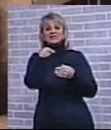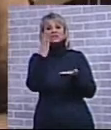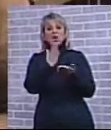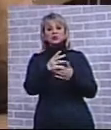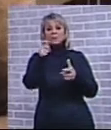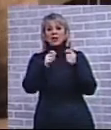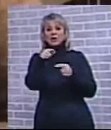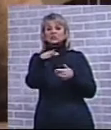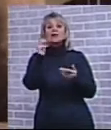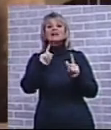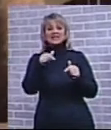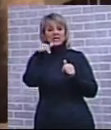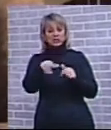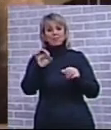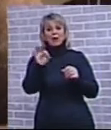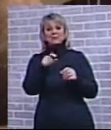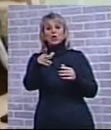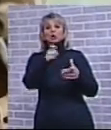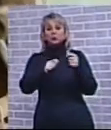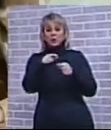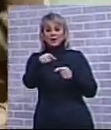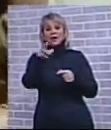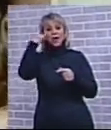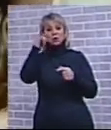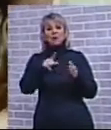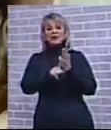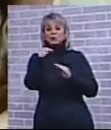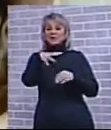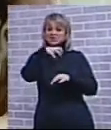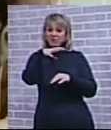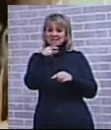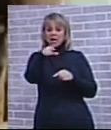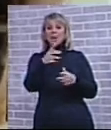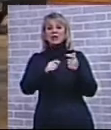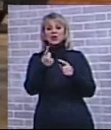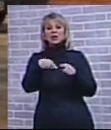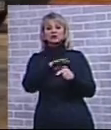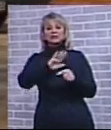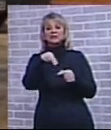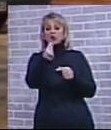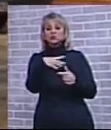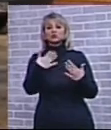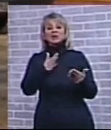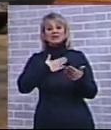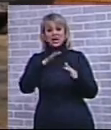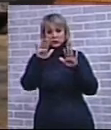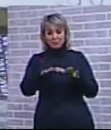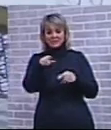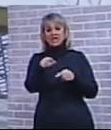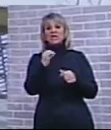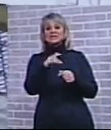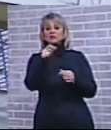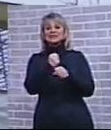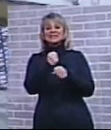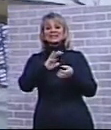находится молоковоз, в настоящий момент идет дойка. Коровы родом из Швейцарии, а молоко, которое они дают, уже наше местное. Из него